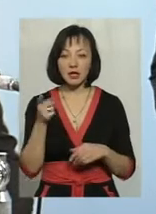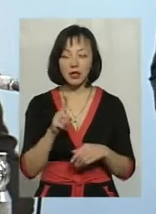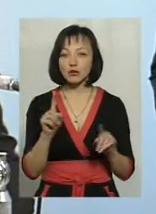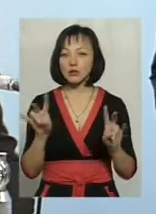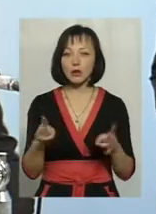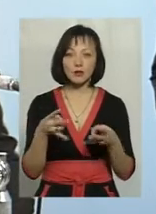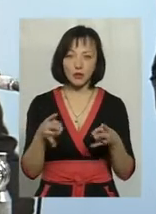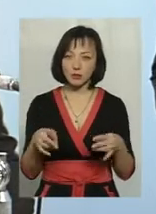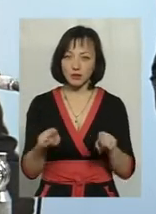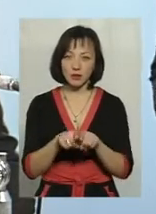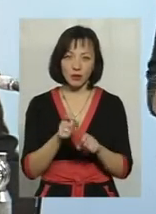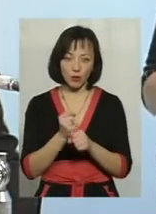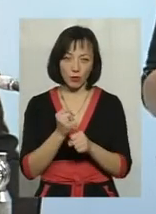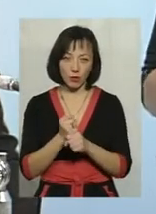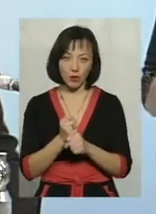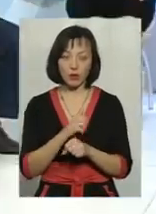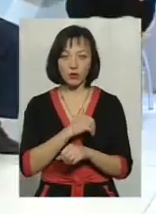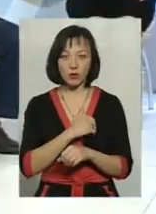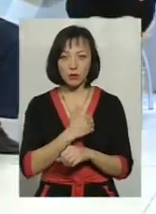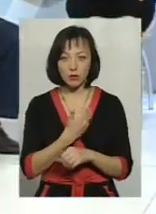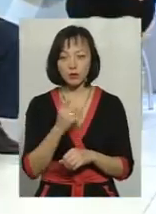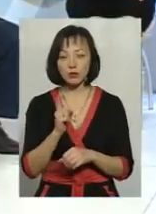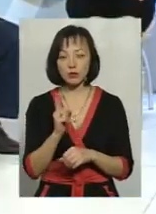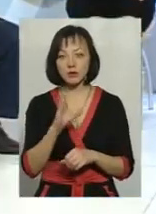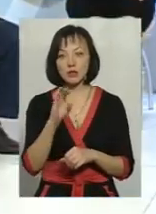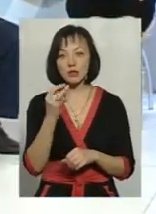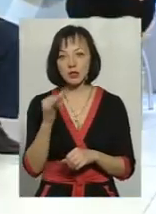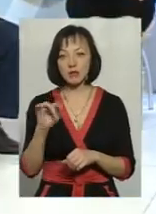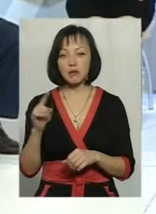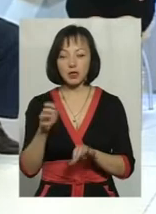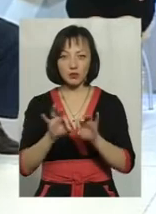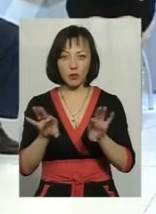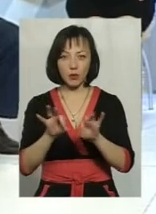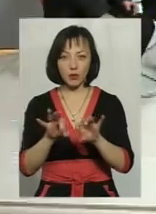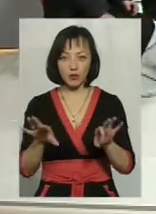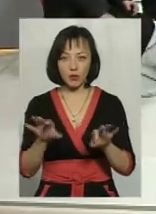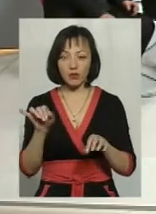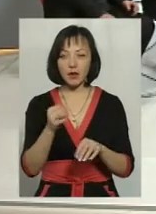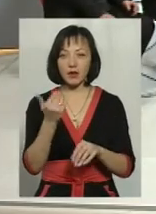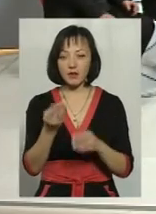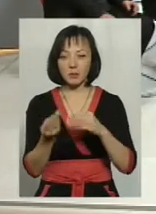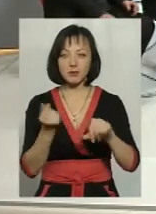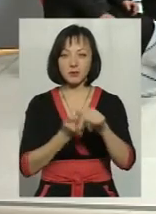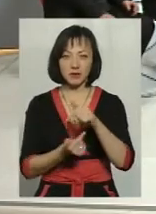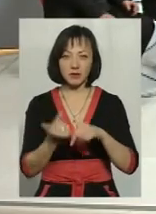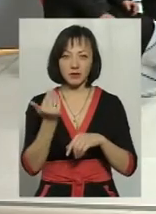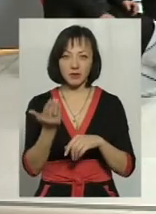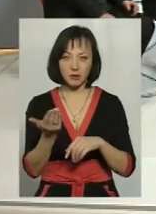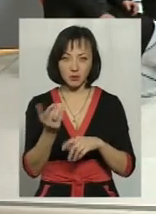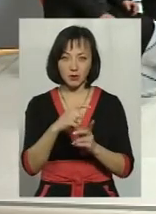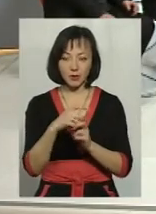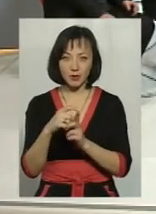не потрібно все ж таки робити. Хотіла би, щоб пан Сергій перший прокоментував, та ви як підприємець вам...